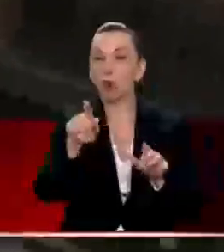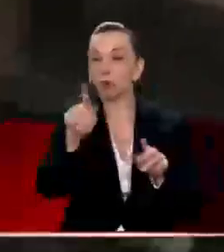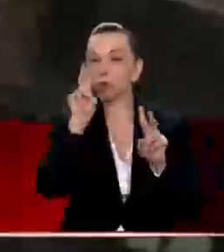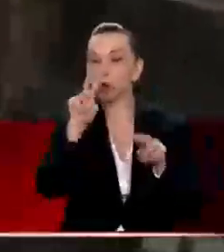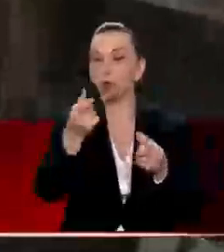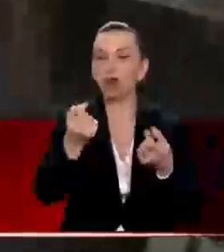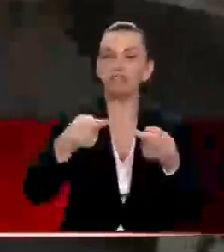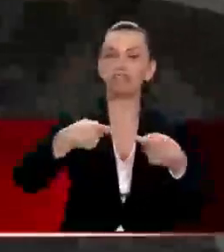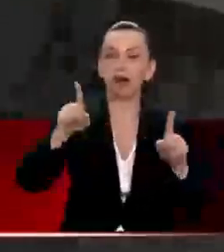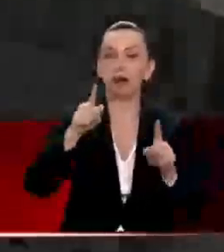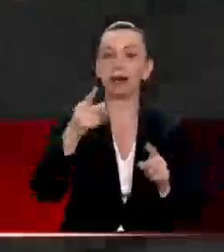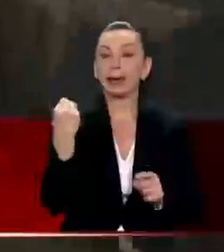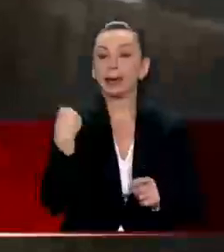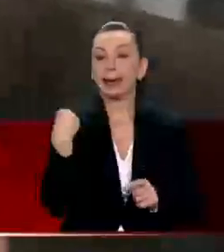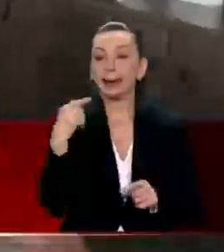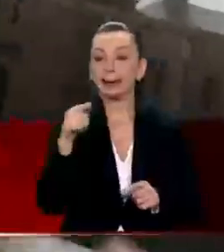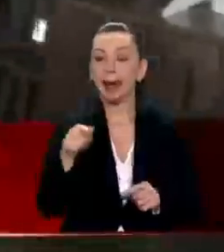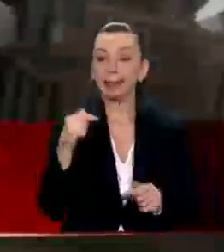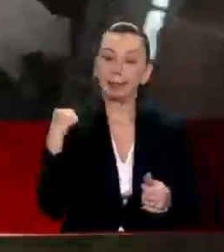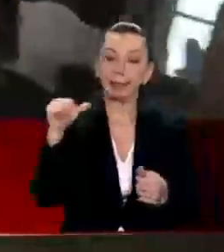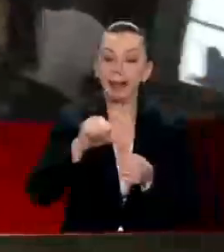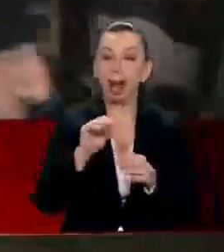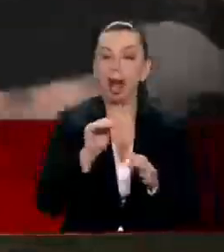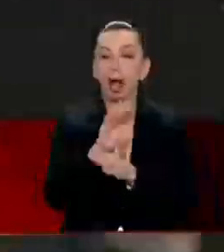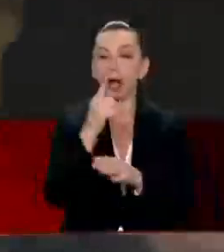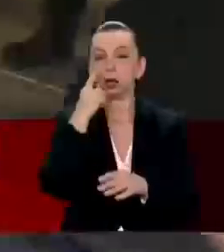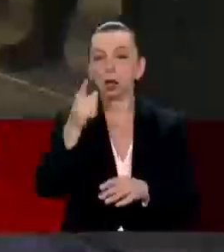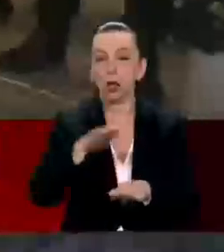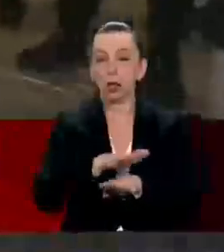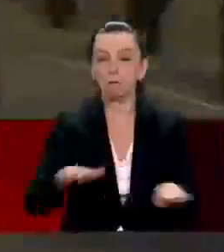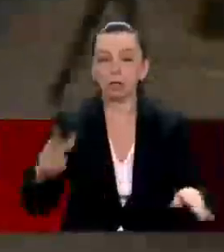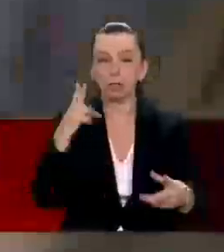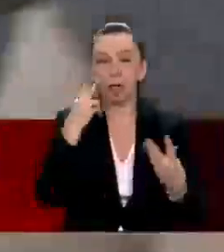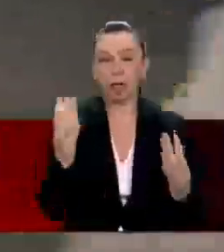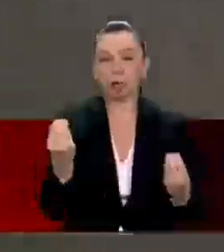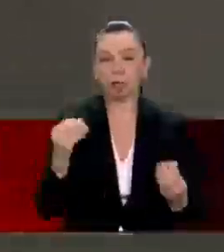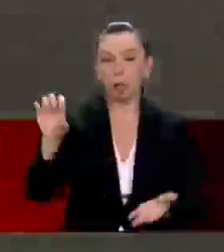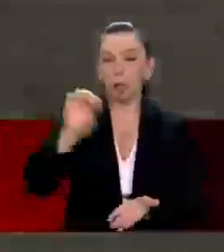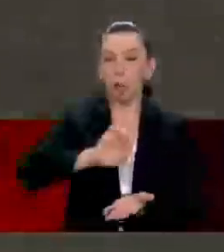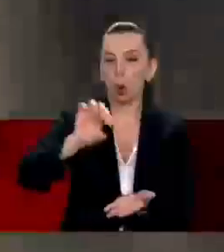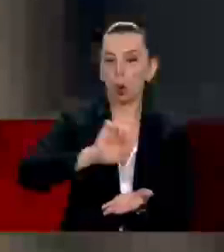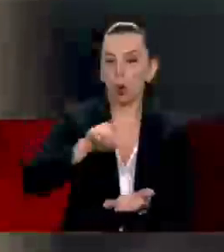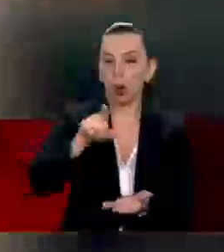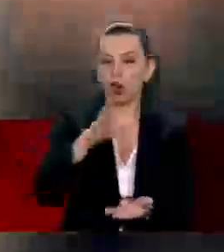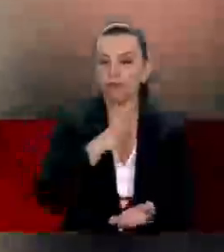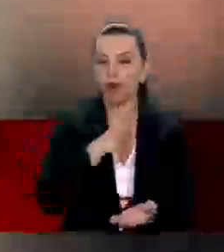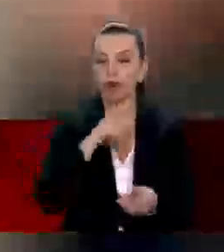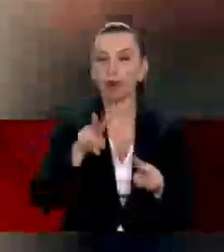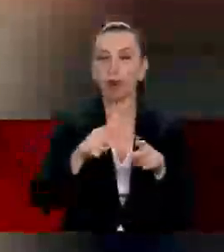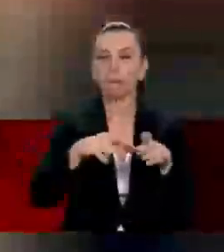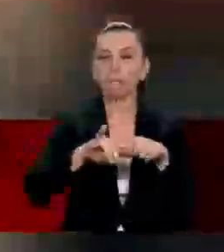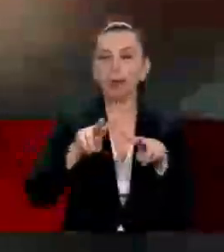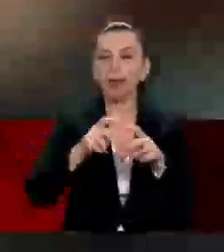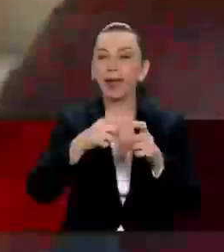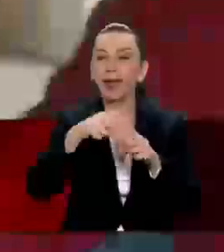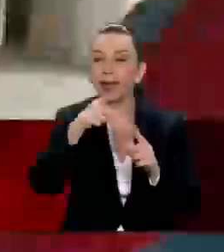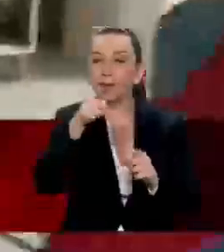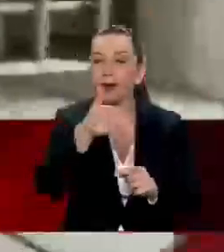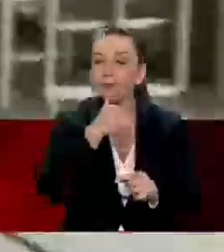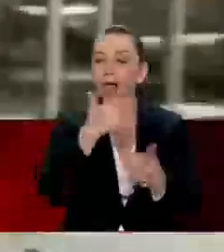Burası Yeniden Hayat Lokantası. Masalar temizlendi, kolonyalar, dezenfektanlar konuldu. Mehmet Yalçınkaya da